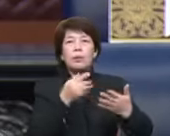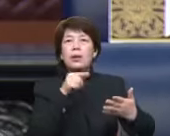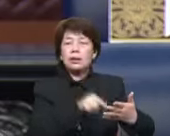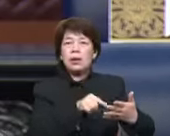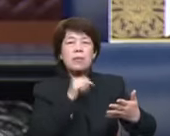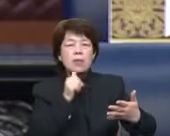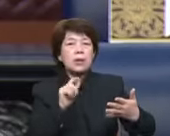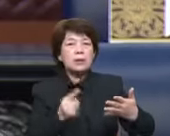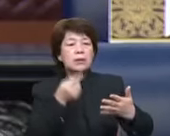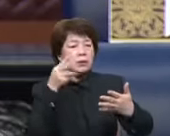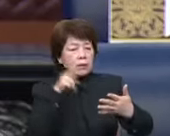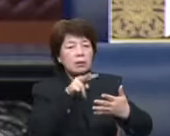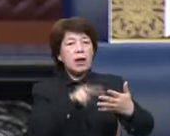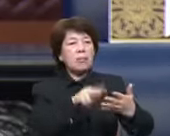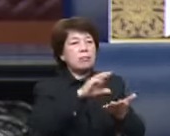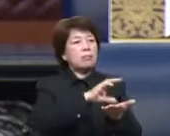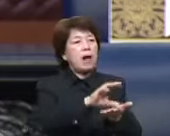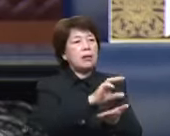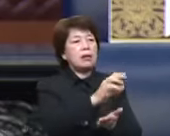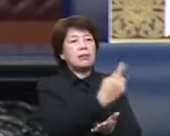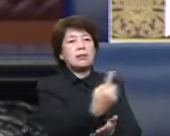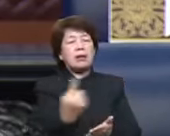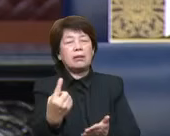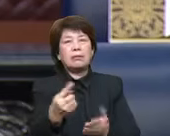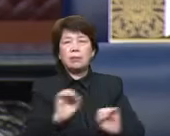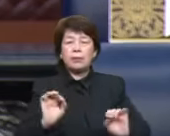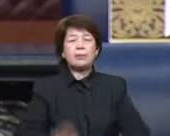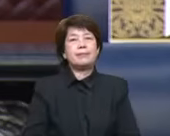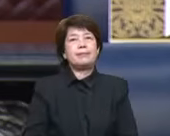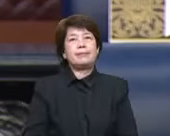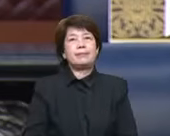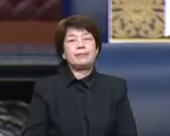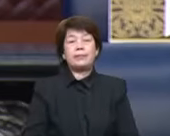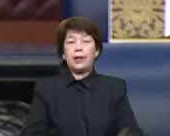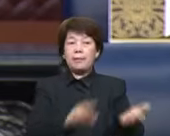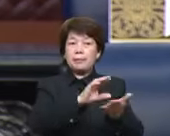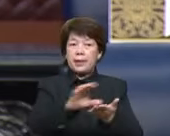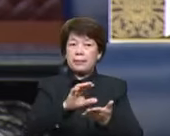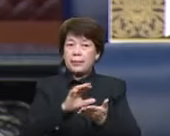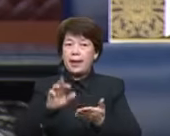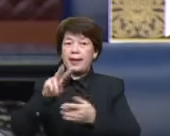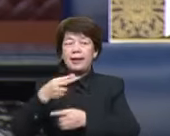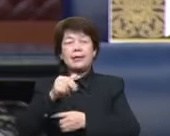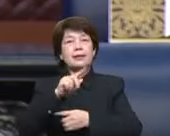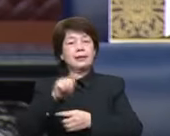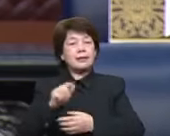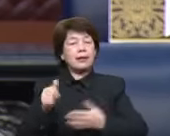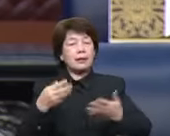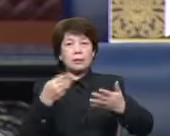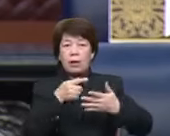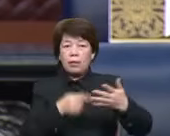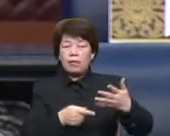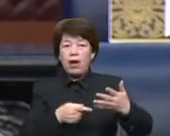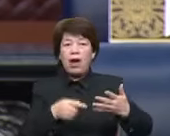bukan pelaburan sendiri. Sebagai contoh, pelaburan khazanah di dalam perniagaan tenusu tempatan Farm